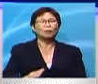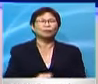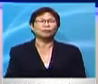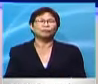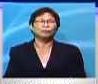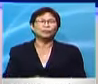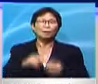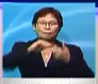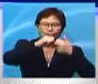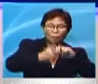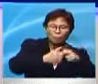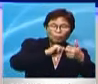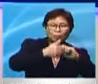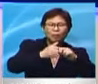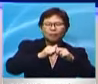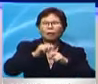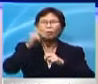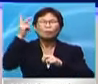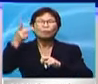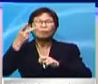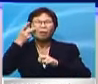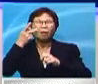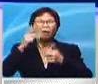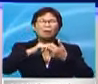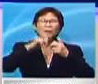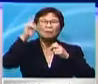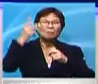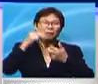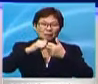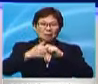terus dijadikanal politik ditolak